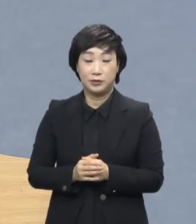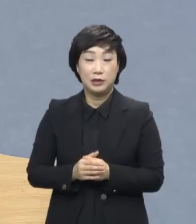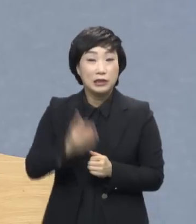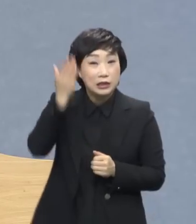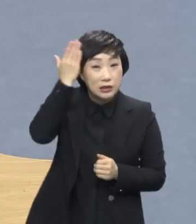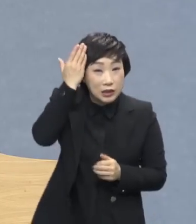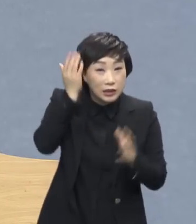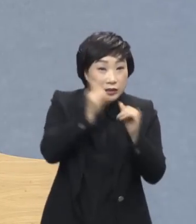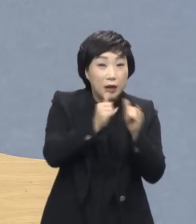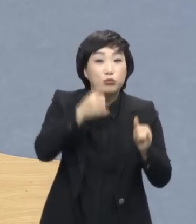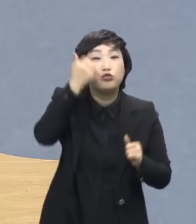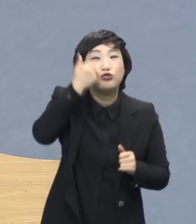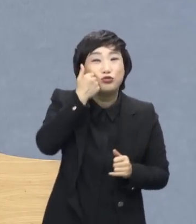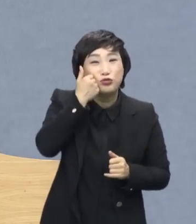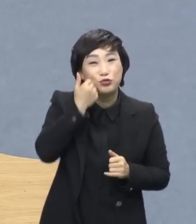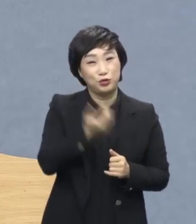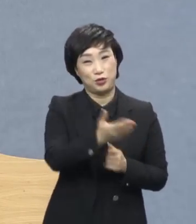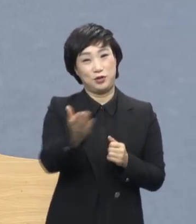지성적인 사람이 누구냐?